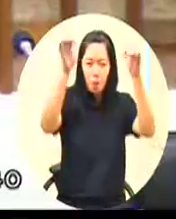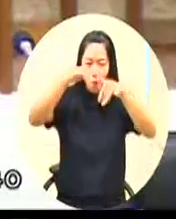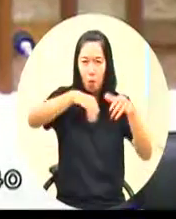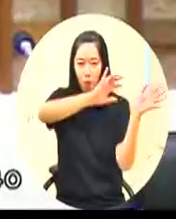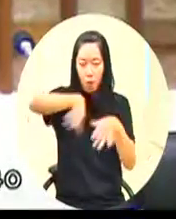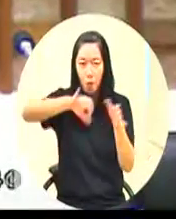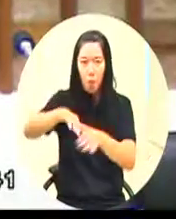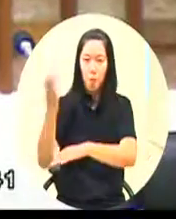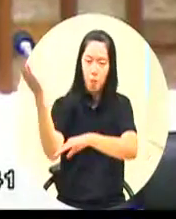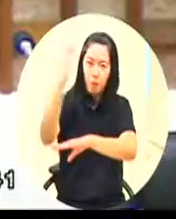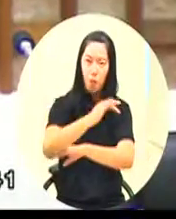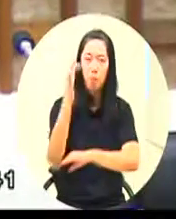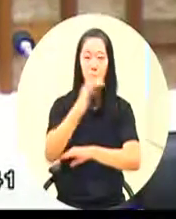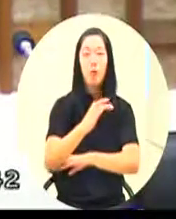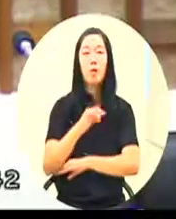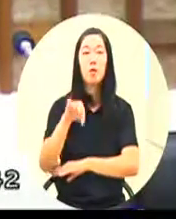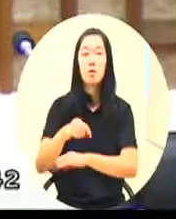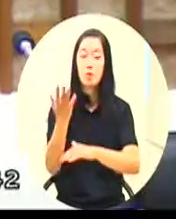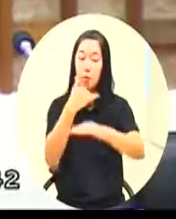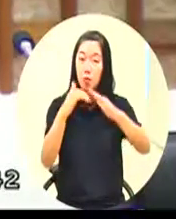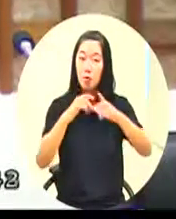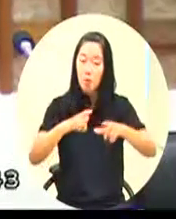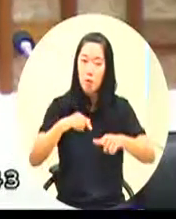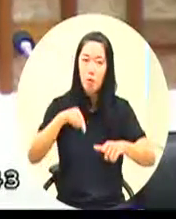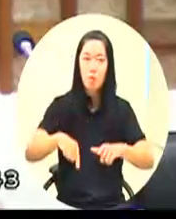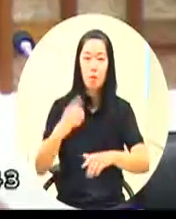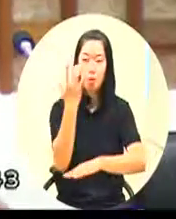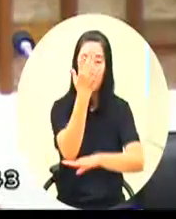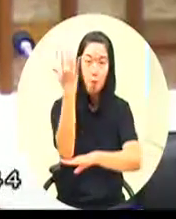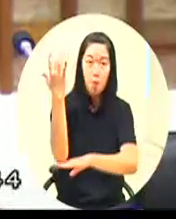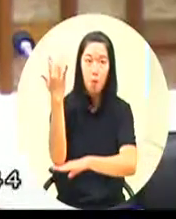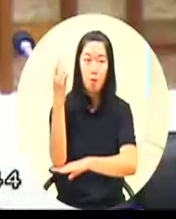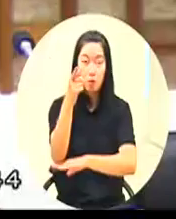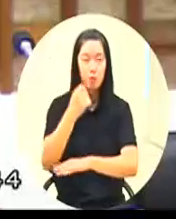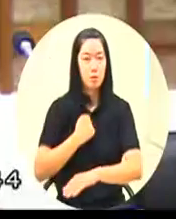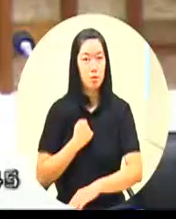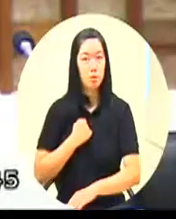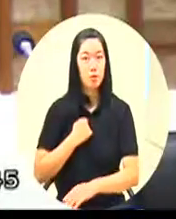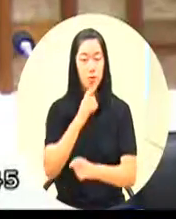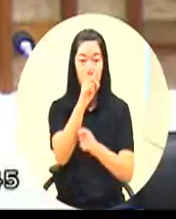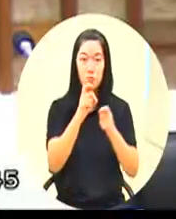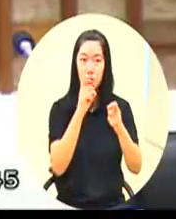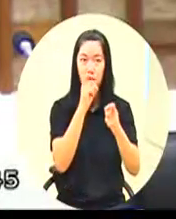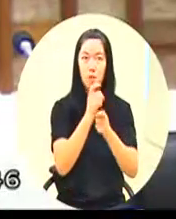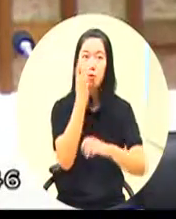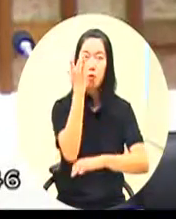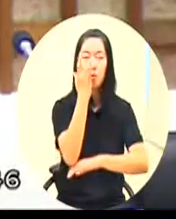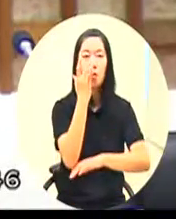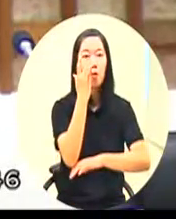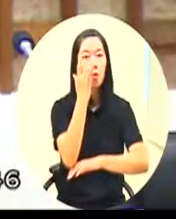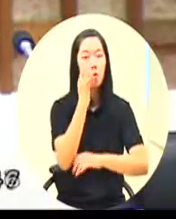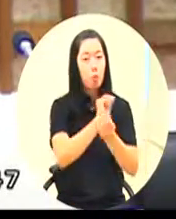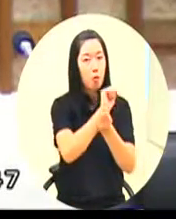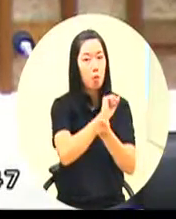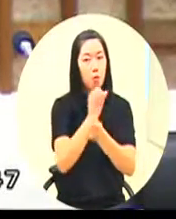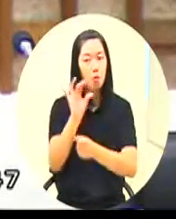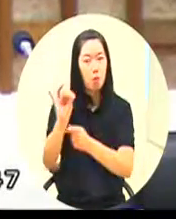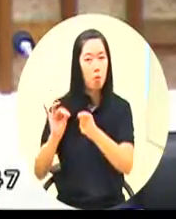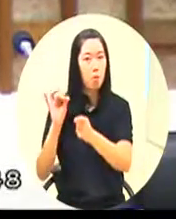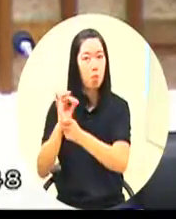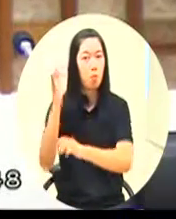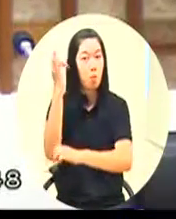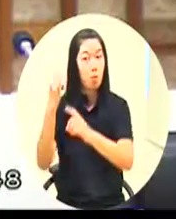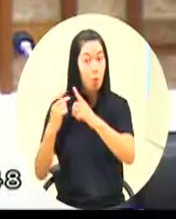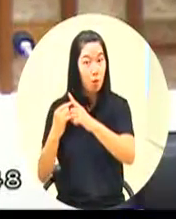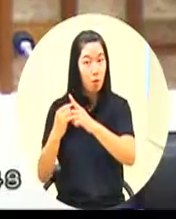想看，入这个学校的校园这个树木，你也知道10年树木100年树人啊，这个学校的树